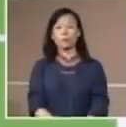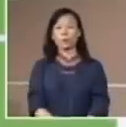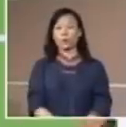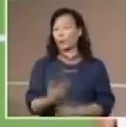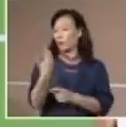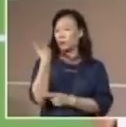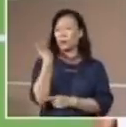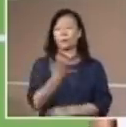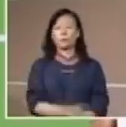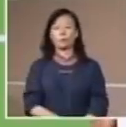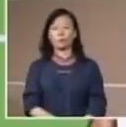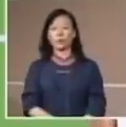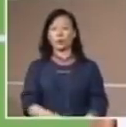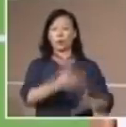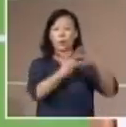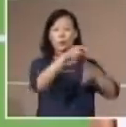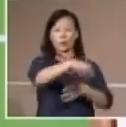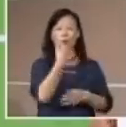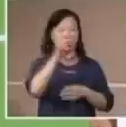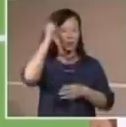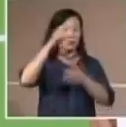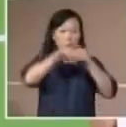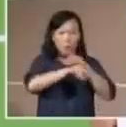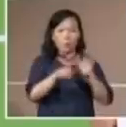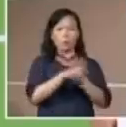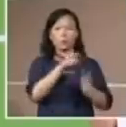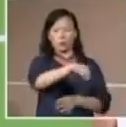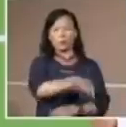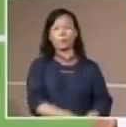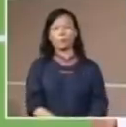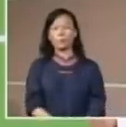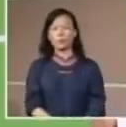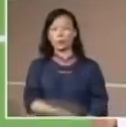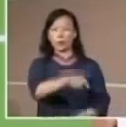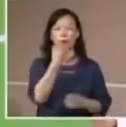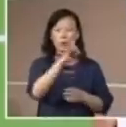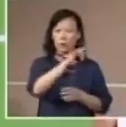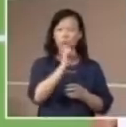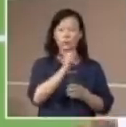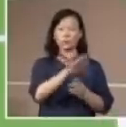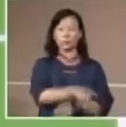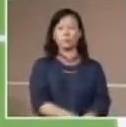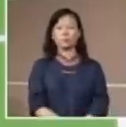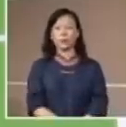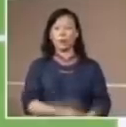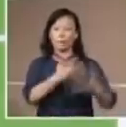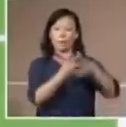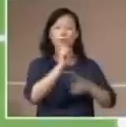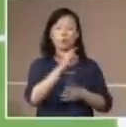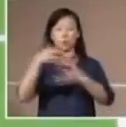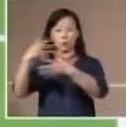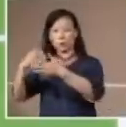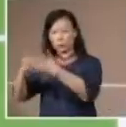顶礼拜，华府智库 CSIS 的学者葛莱仪讲，美国虽然甲